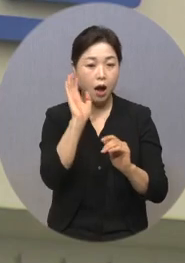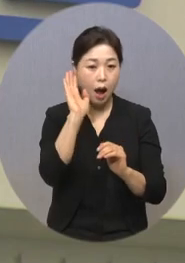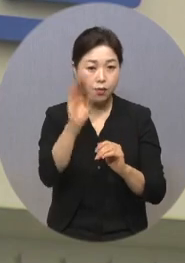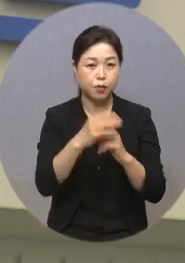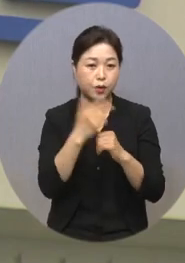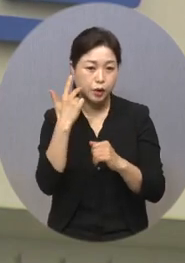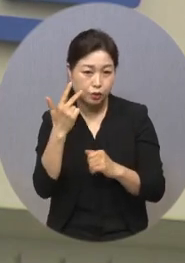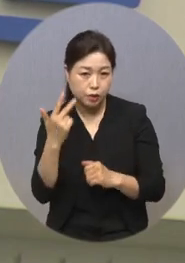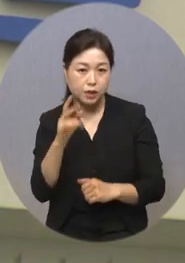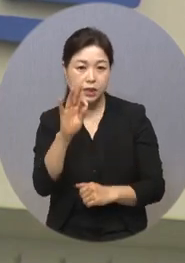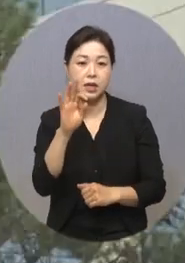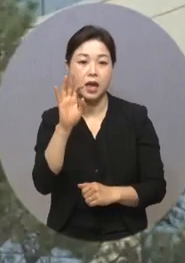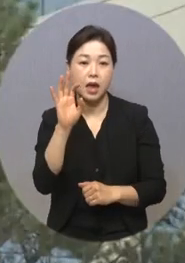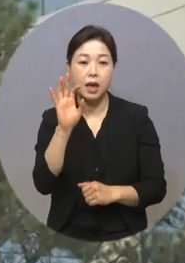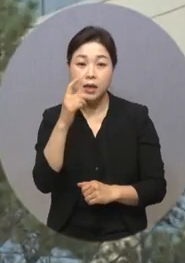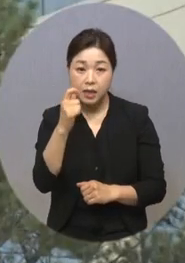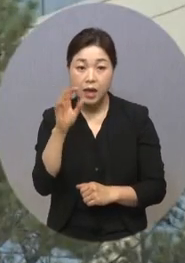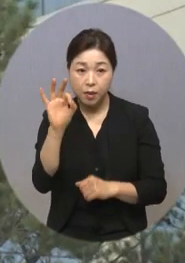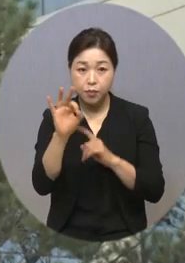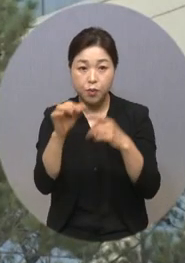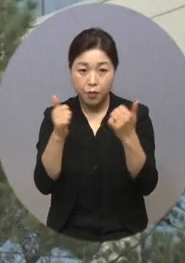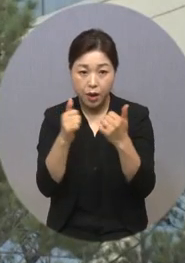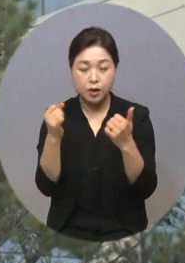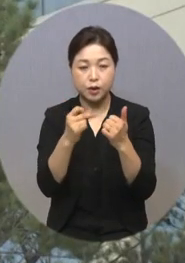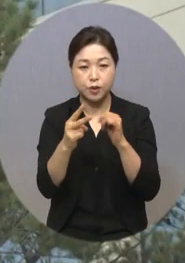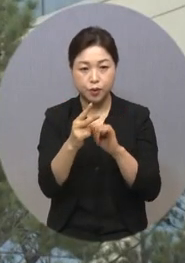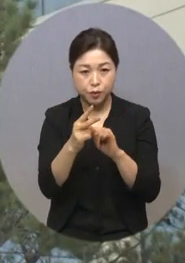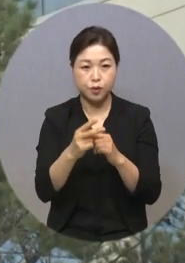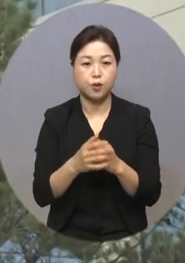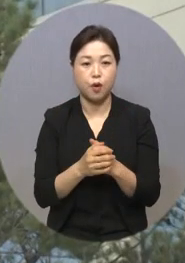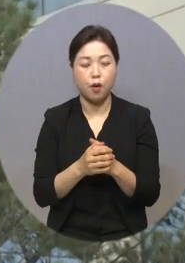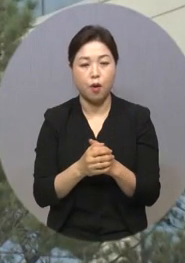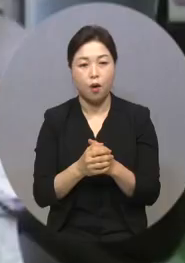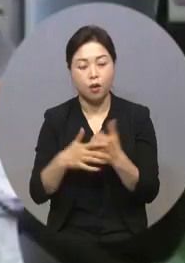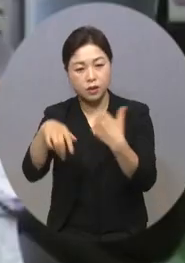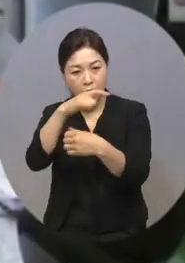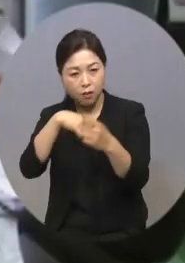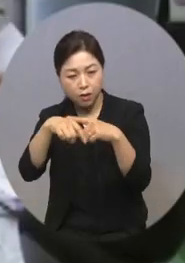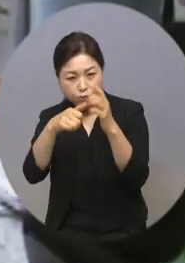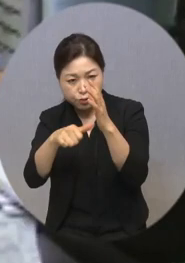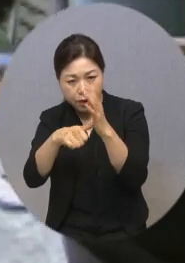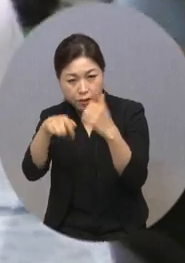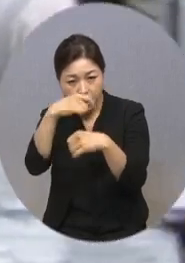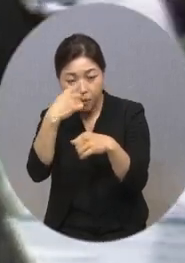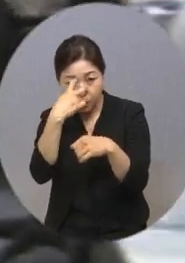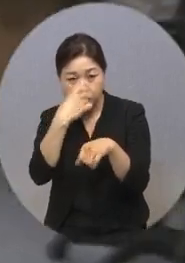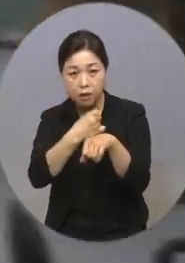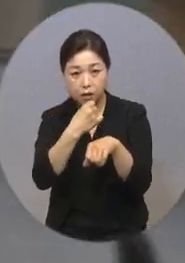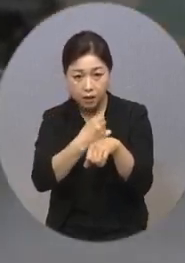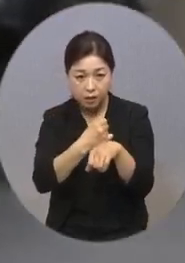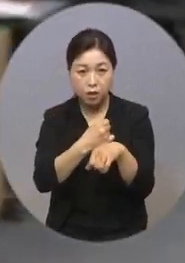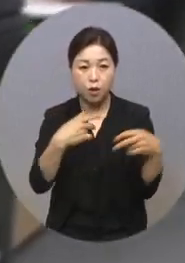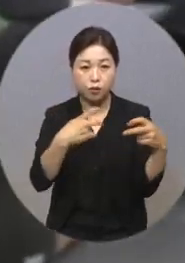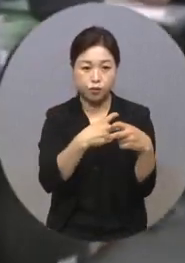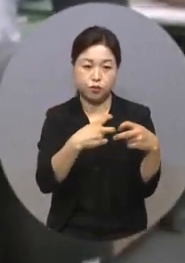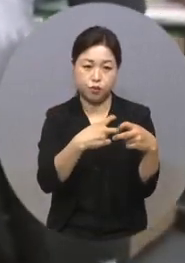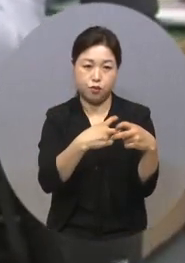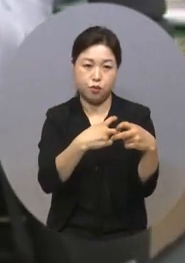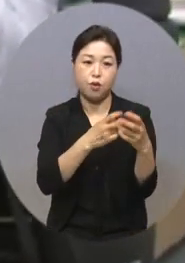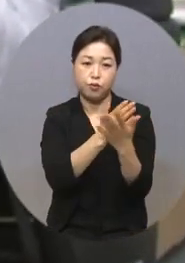tf 회의 와 긴밀한 물가 상황 모니터링을 통해 국토교통 분야 물가 안정 대책을 보다 구체화해 나갈